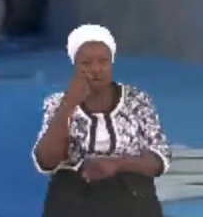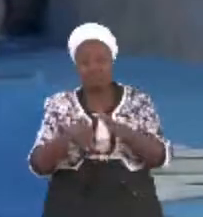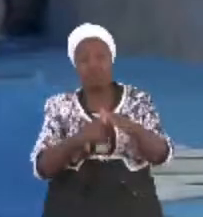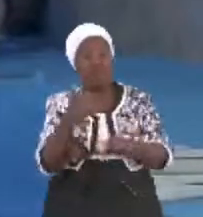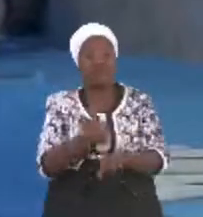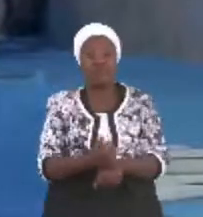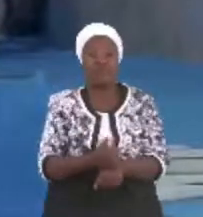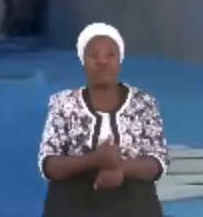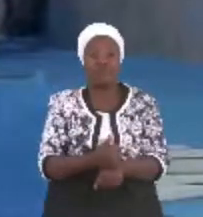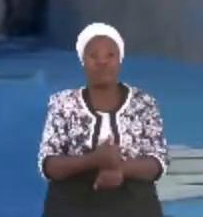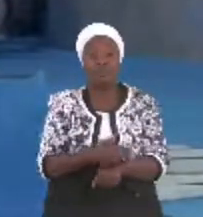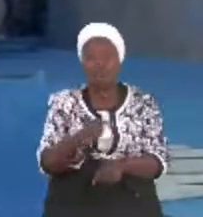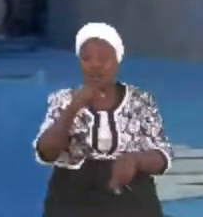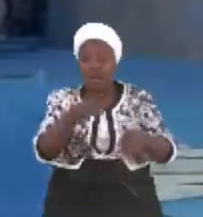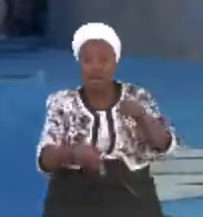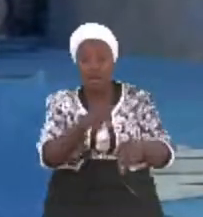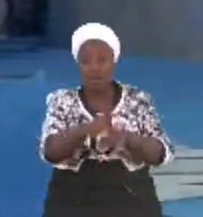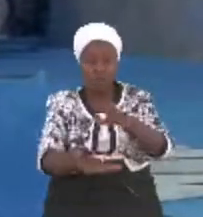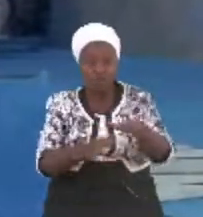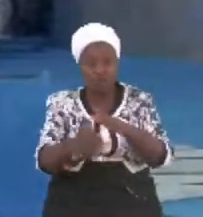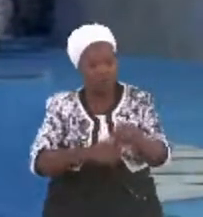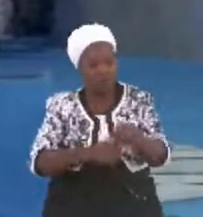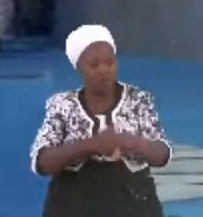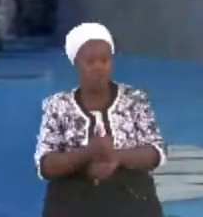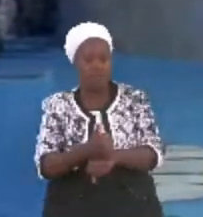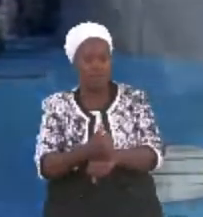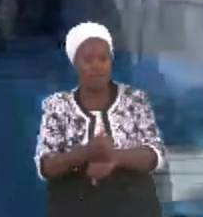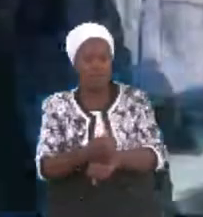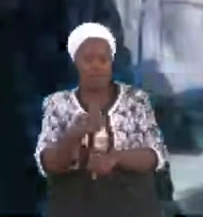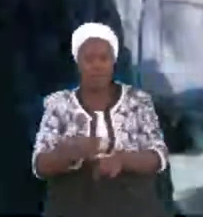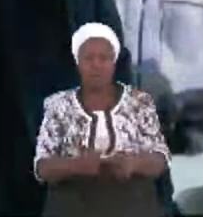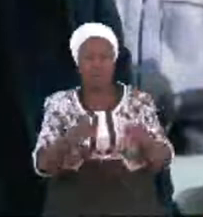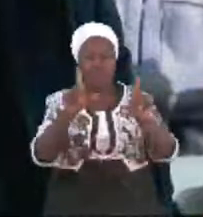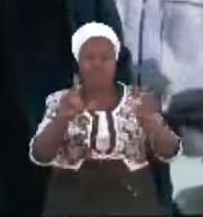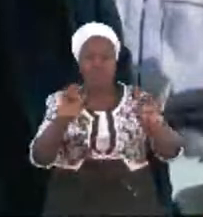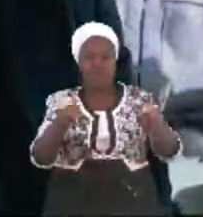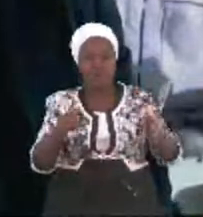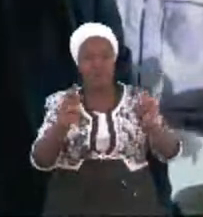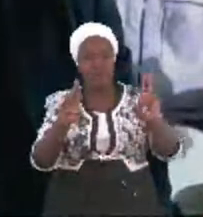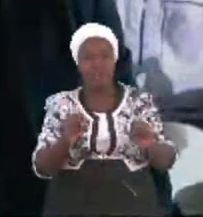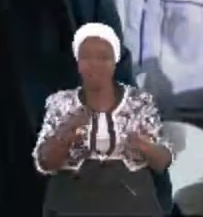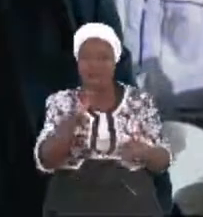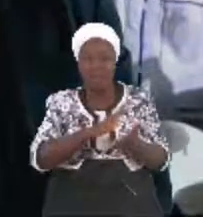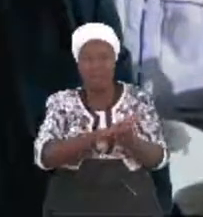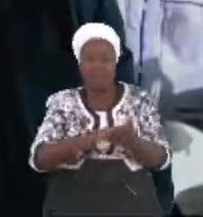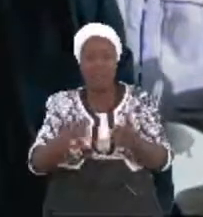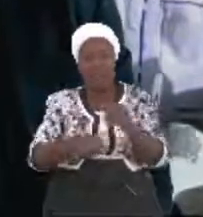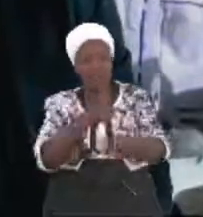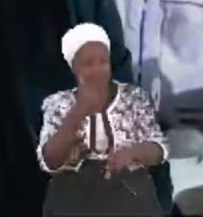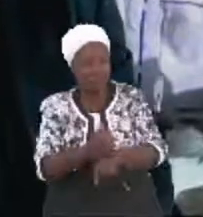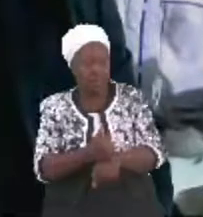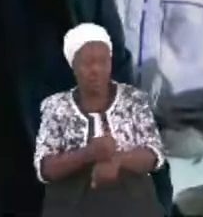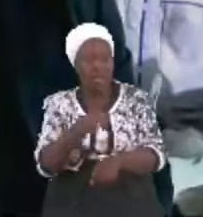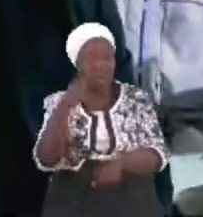Confirmés. Les boiteux marchent. Confirmés. Les lépreux sont purifiés. Confirmés. Les sourds